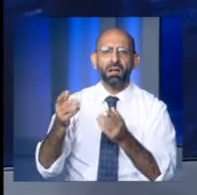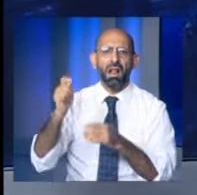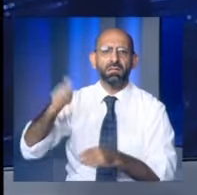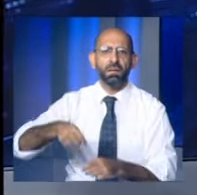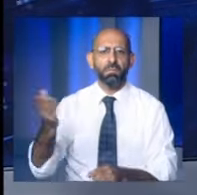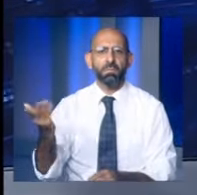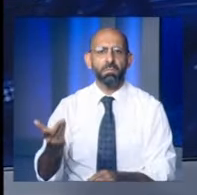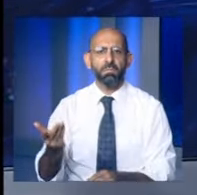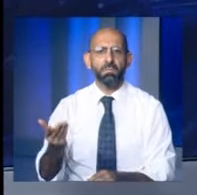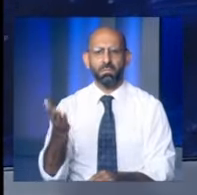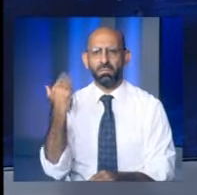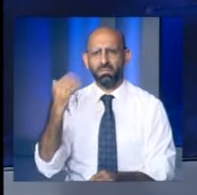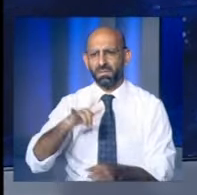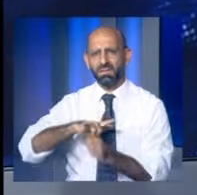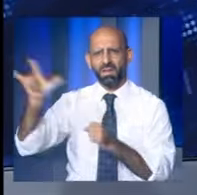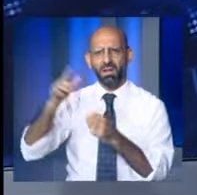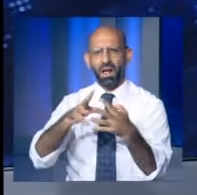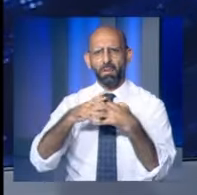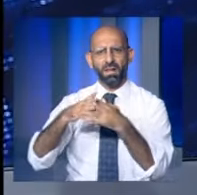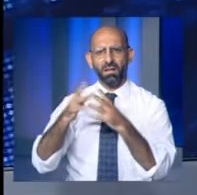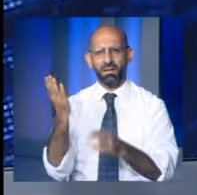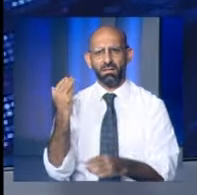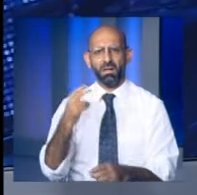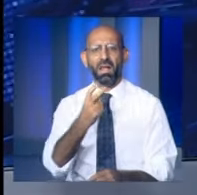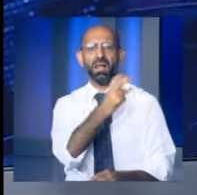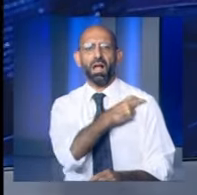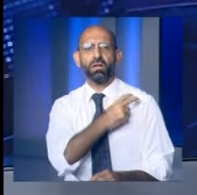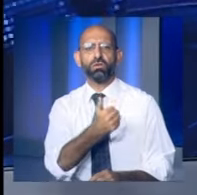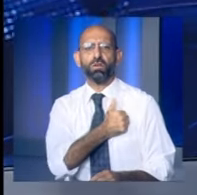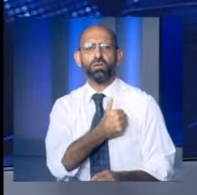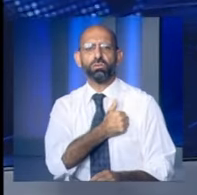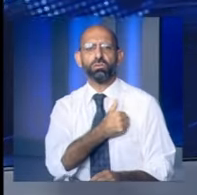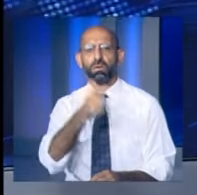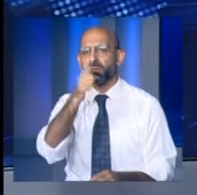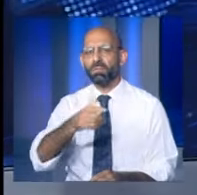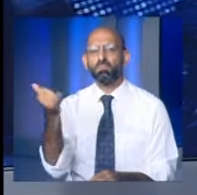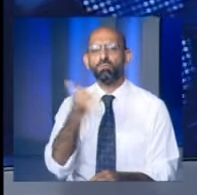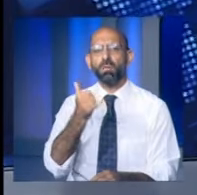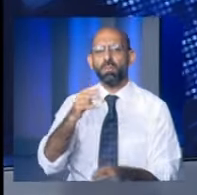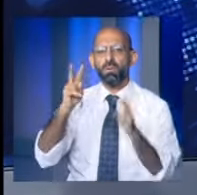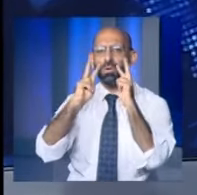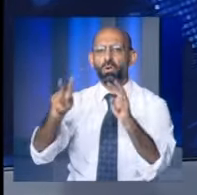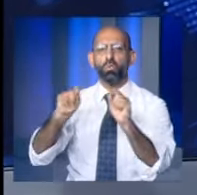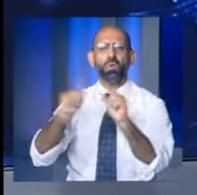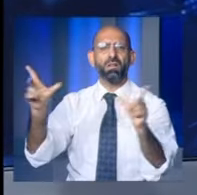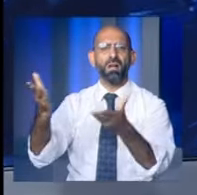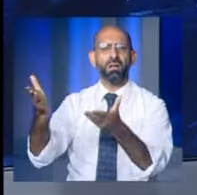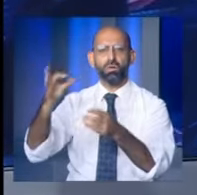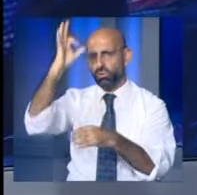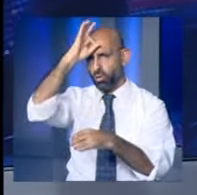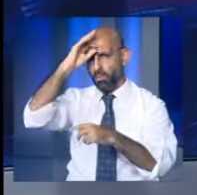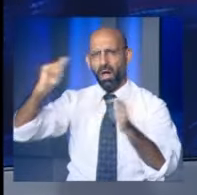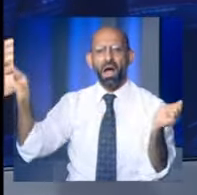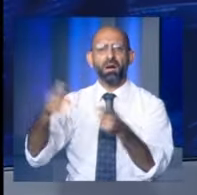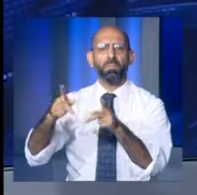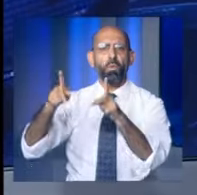واستقلال الوطن. استنادا إلى زيارته الأمريكية منتصف حزيران الماضي، قائد الجيش يرى 3 خيارات